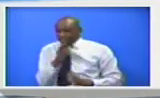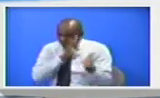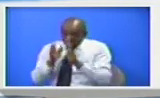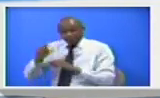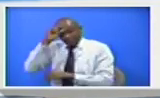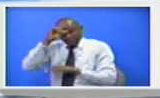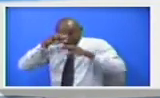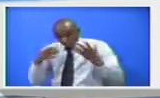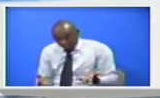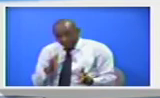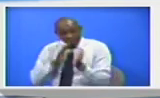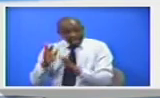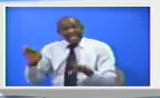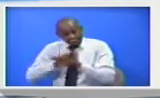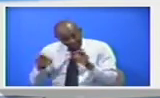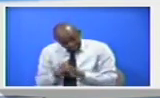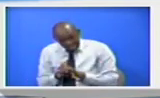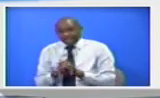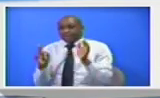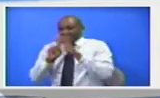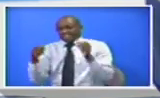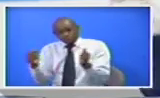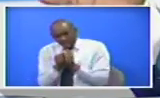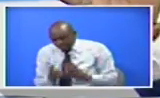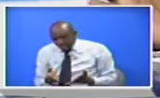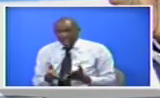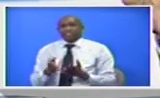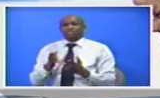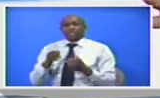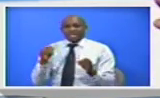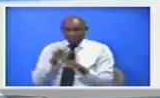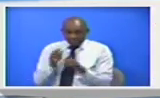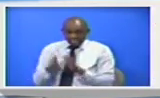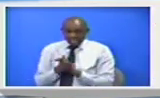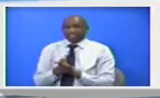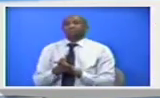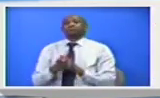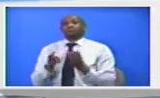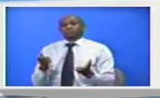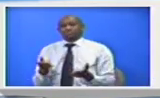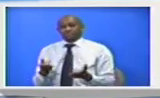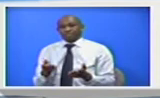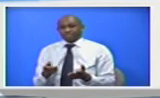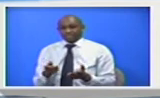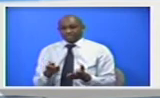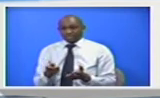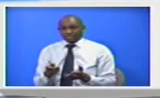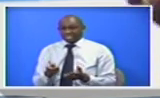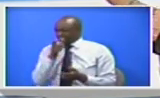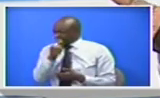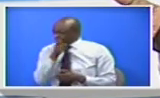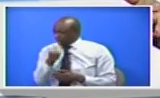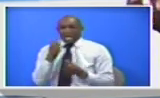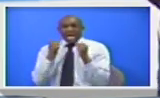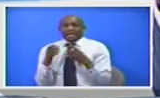serikali, kulete mawaziri pamoja, kulete zile serikali kidiplomasia. Sasa hiyo sioni kama kuna